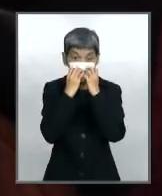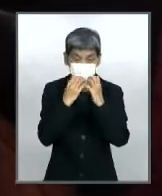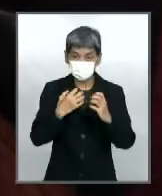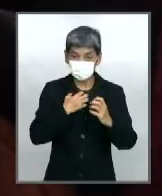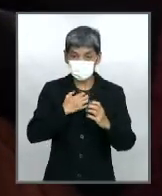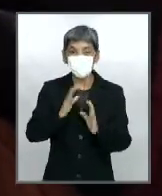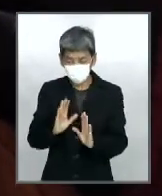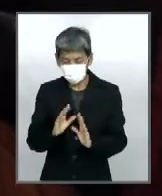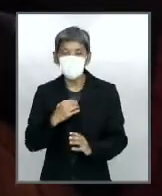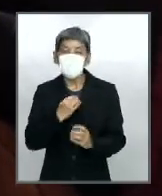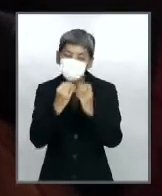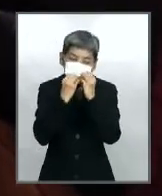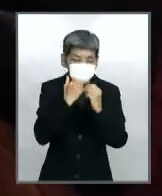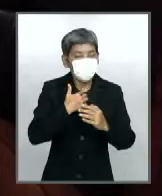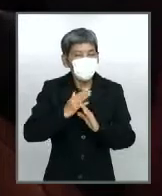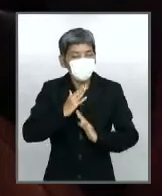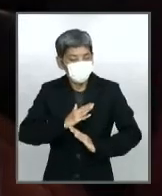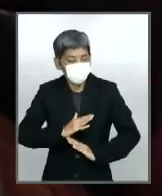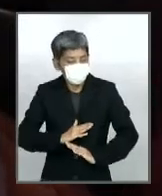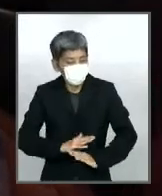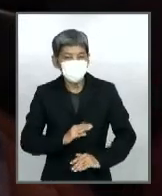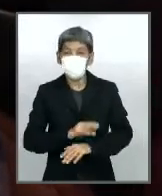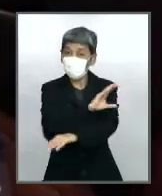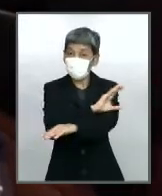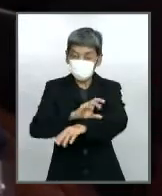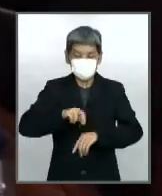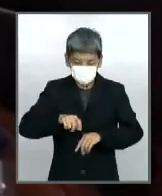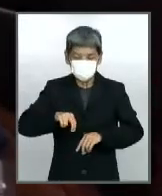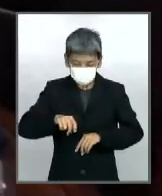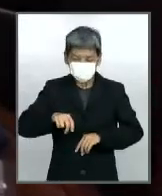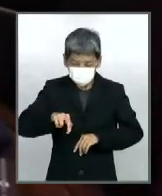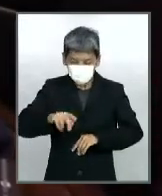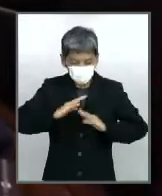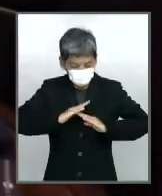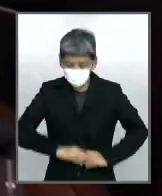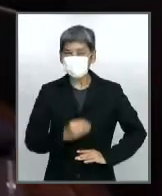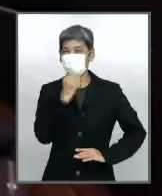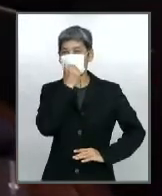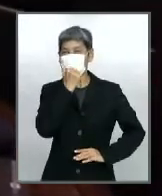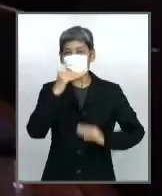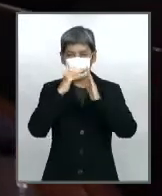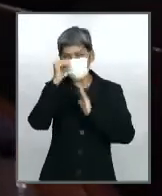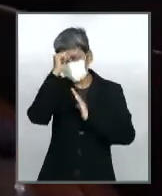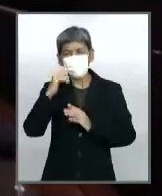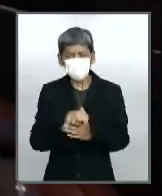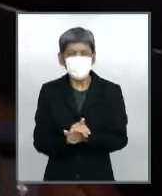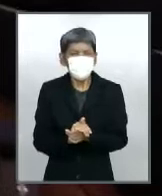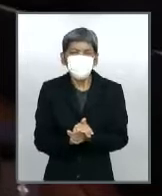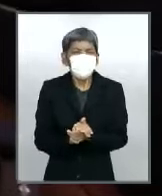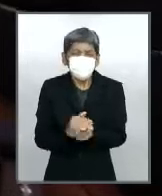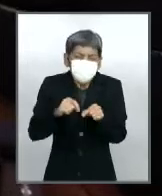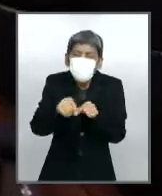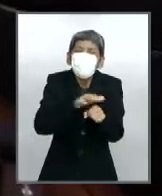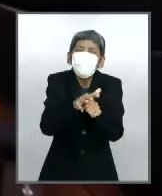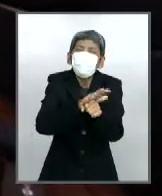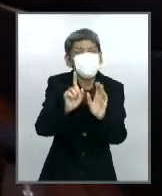ร์นก่อนจะได้แบบว่ากินได้เยอะๆลง BTS ช่องนนทรีนะคะแล้วก็มาทางที่จะมาวัดแขก แต่จริงมันใช่